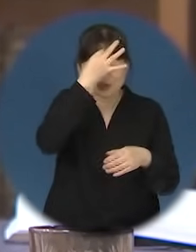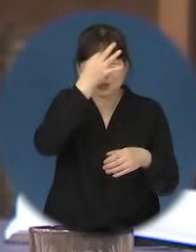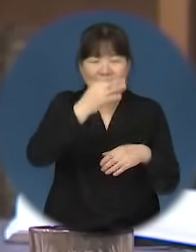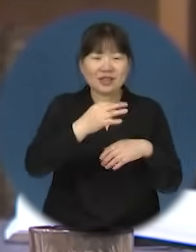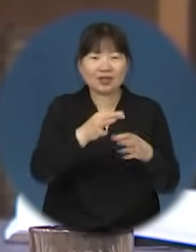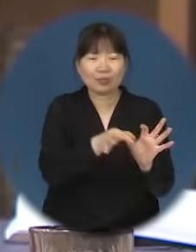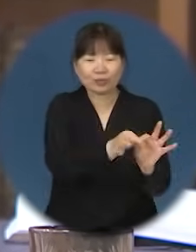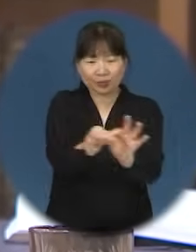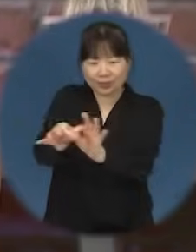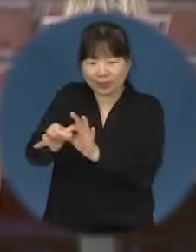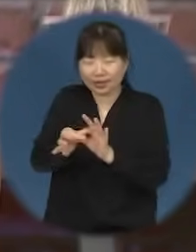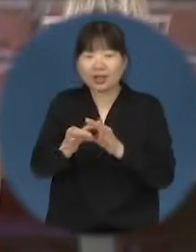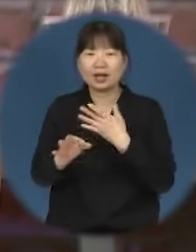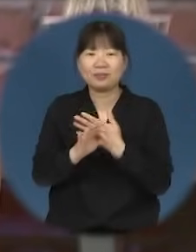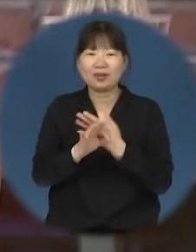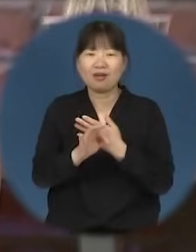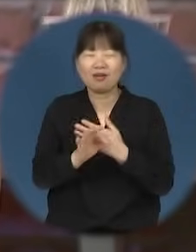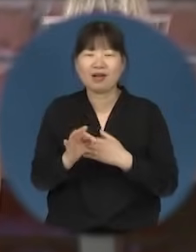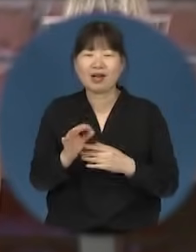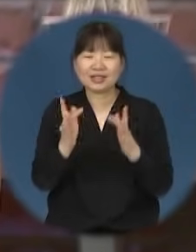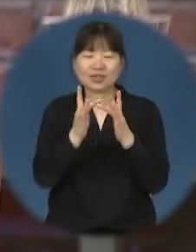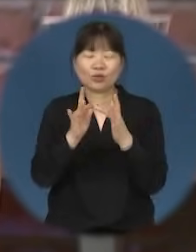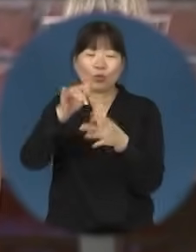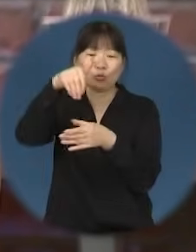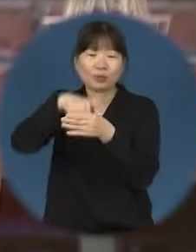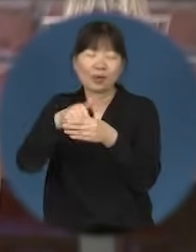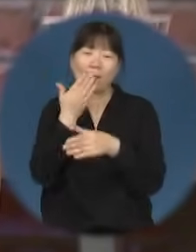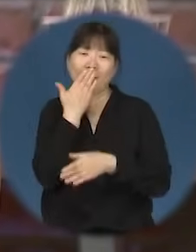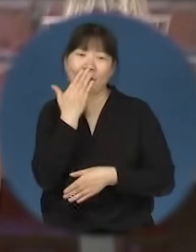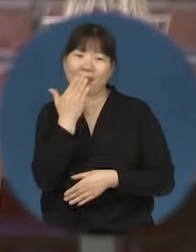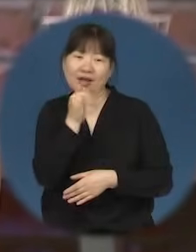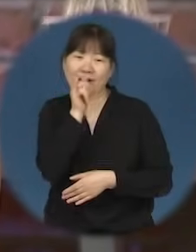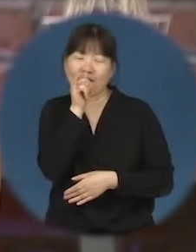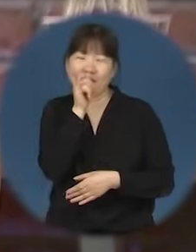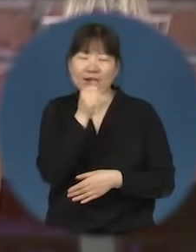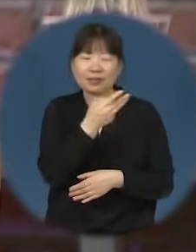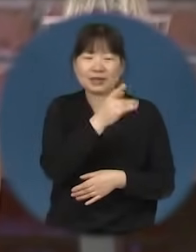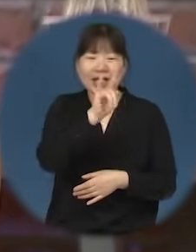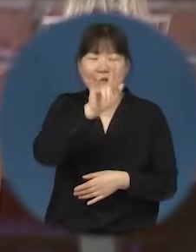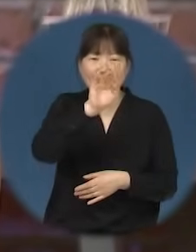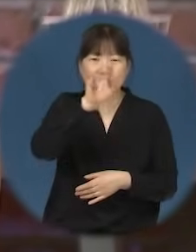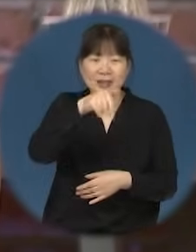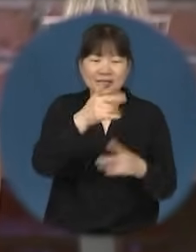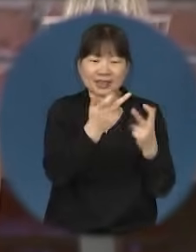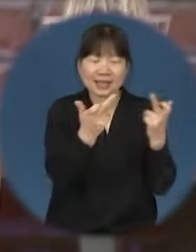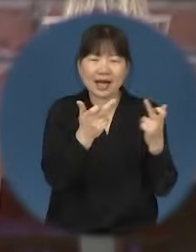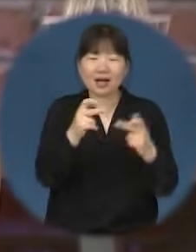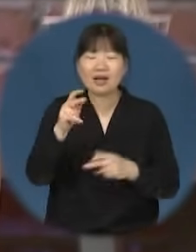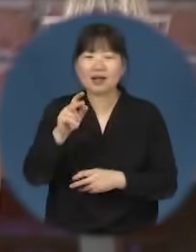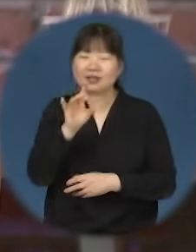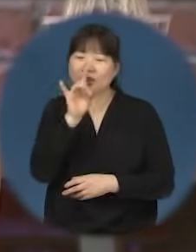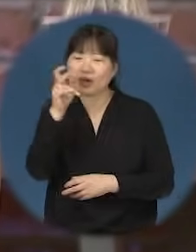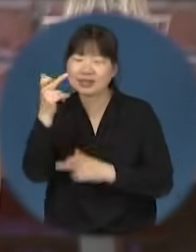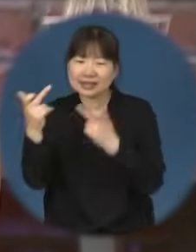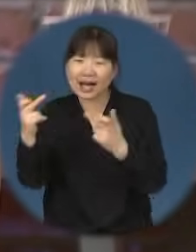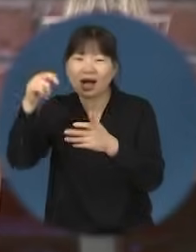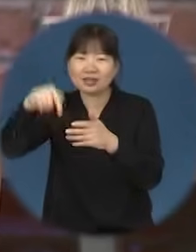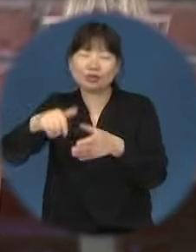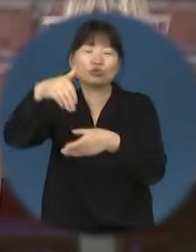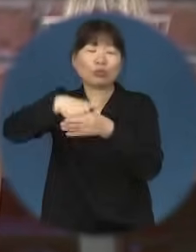있다. 그럼요. 우리가 뭐 태백산, 뭐 소백산, 설악산에 가서도 거기서 투표하면